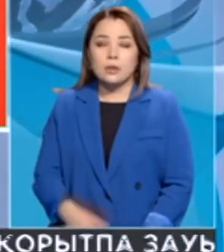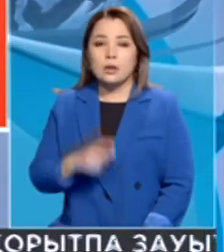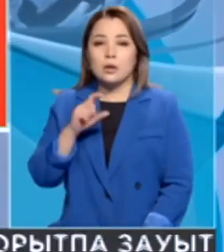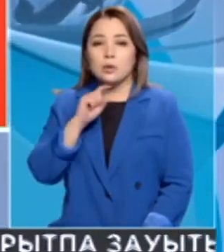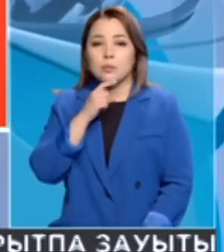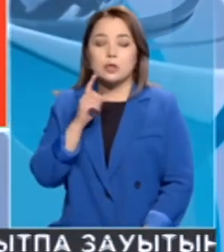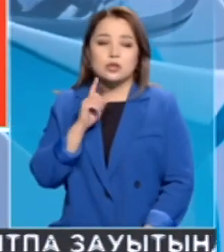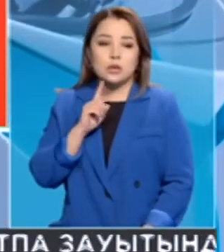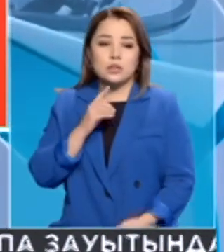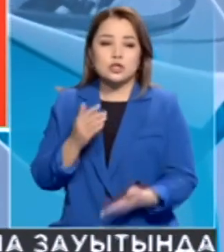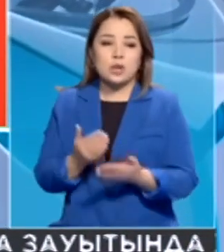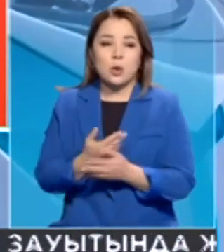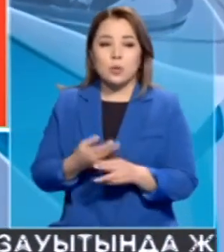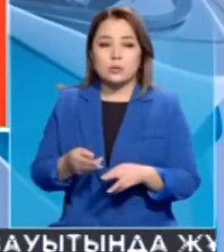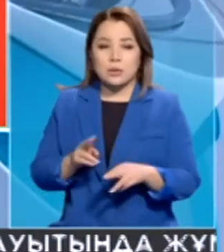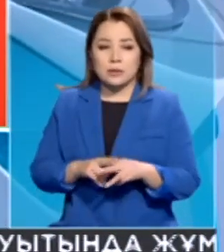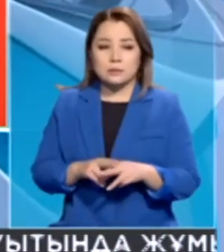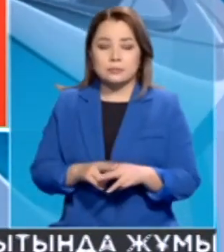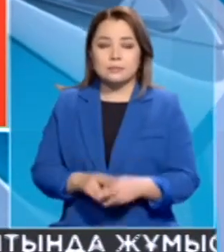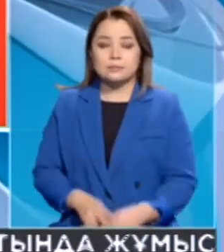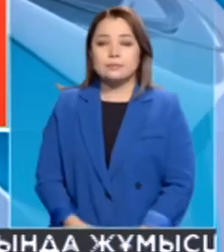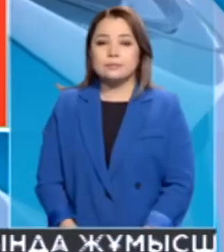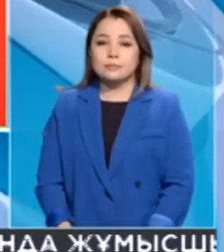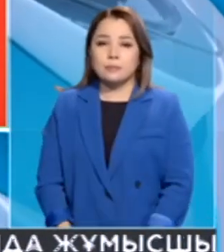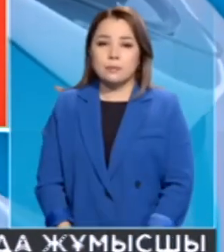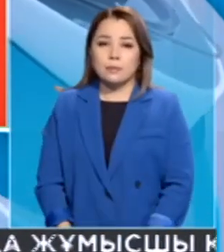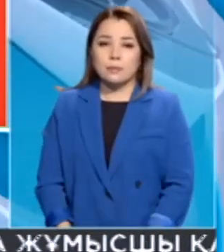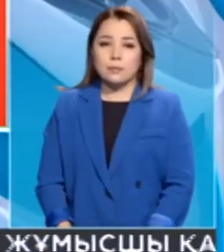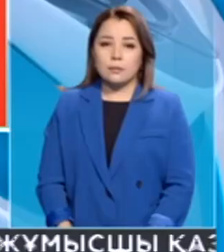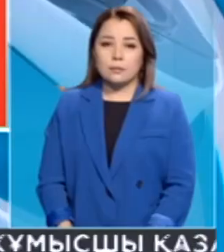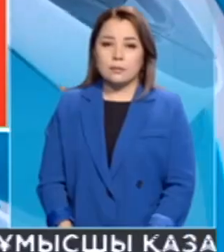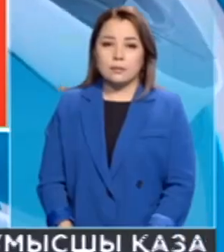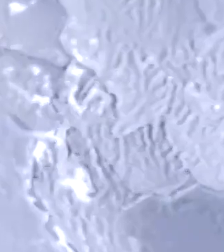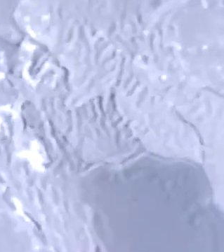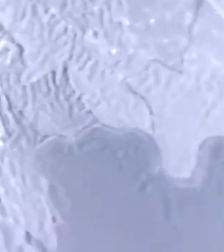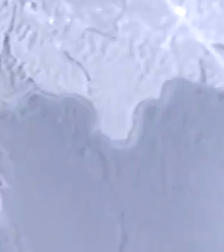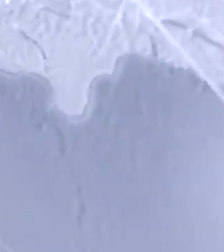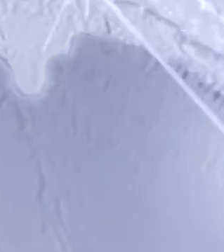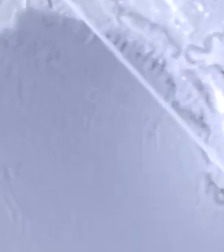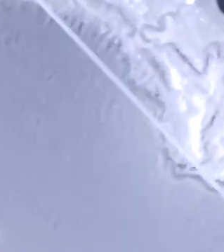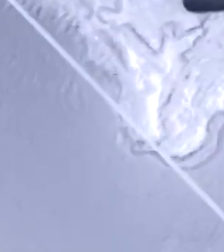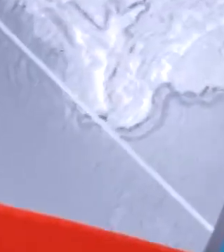Экономика жалтыр осындай, Ләйлә. Рахмет, Душан. Біз жалғастырамыз.